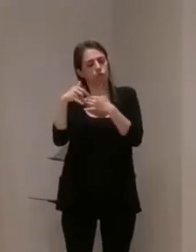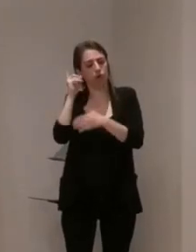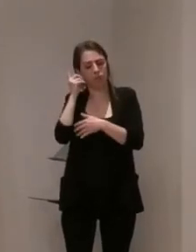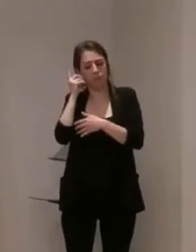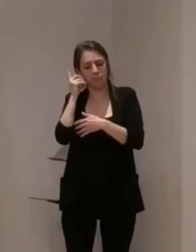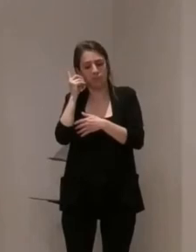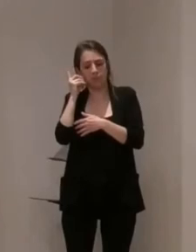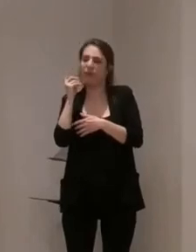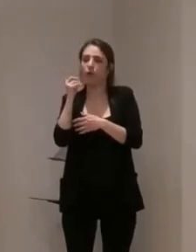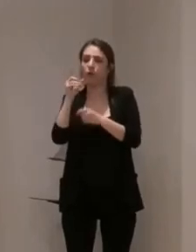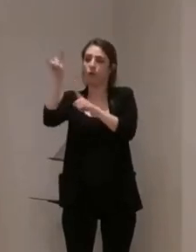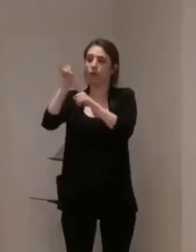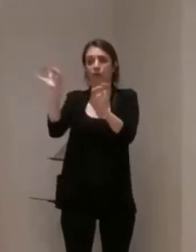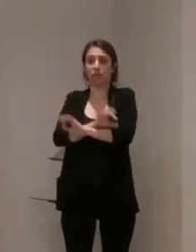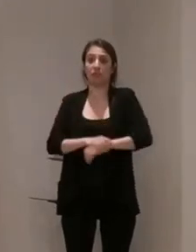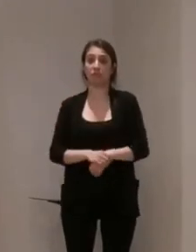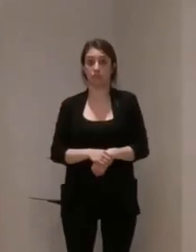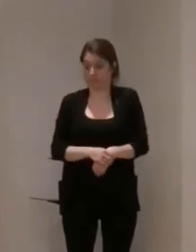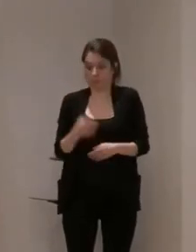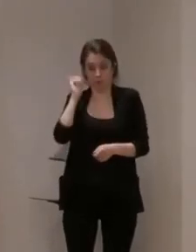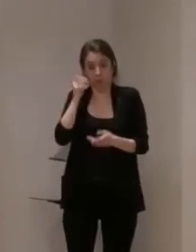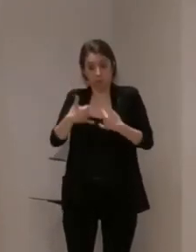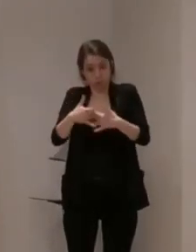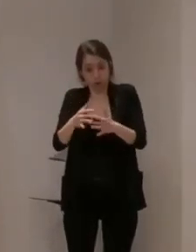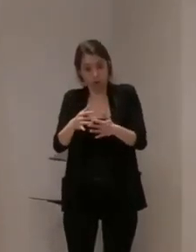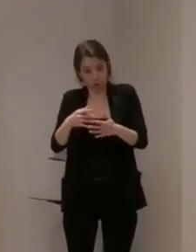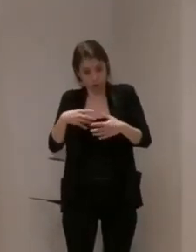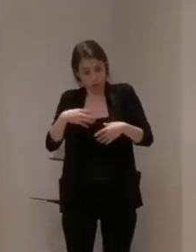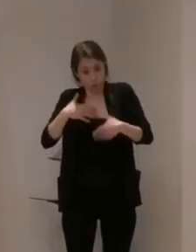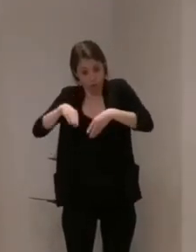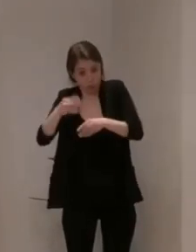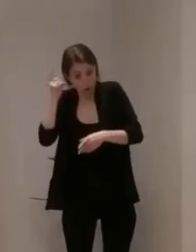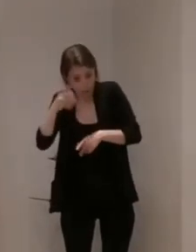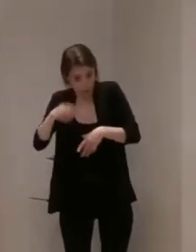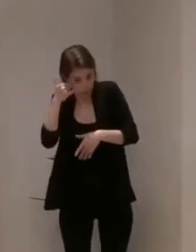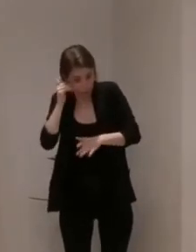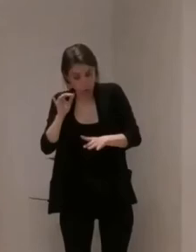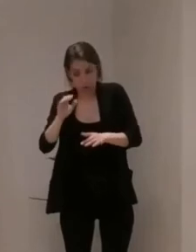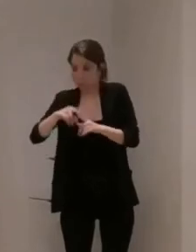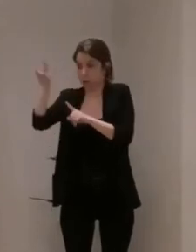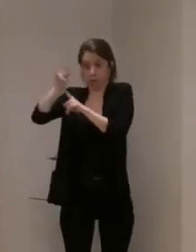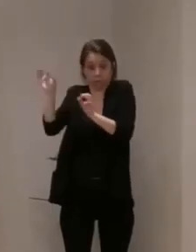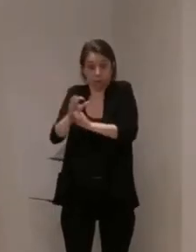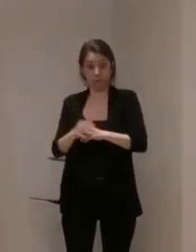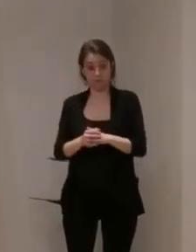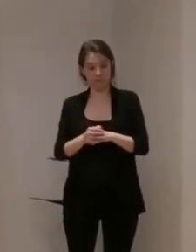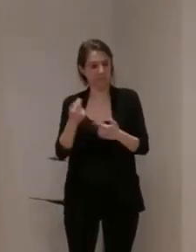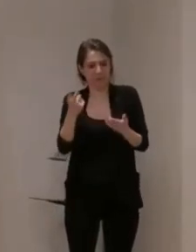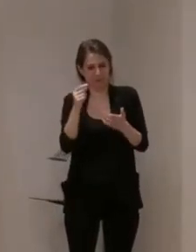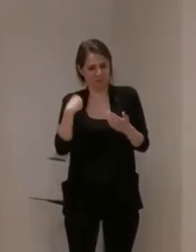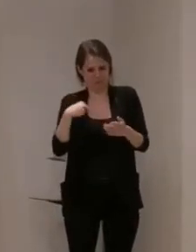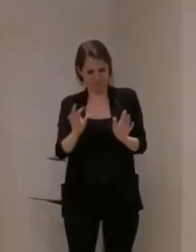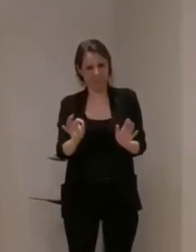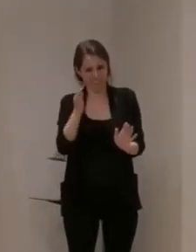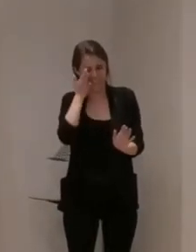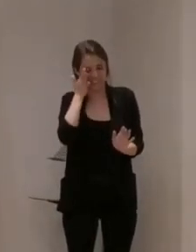trossos on no té cobertura. No, ja va, per trucar, ja. Però quan te tens uns segons quins telèfons, ostres tu, aquí,